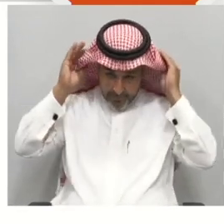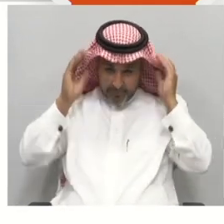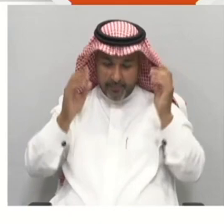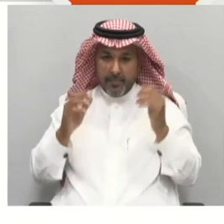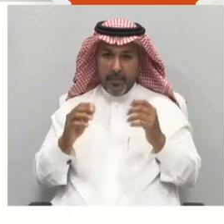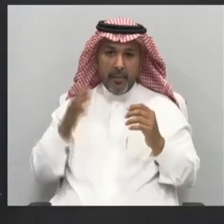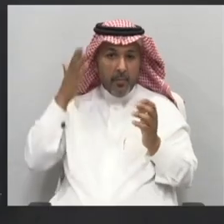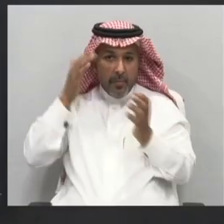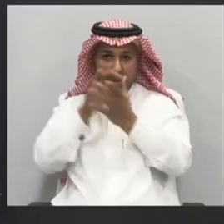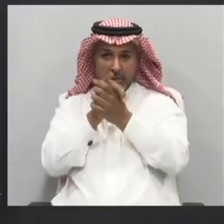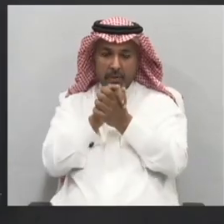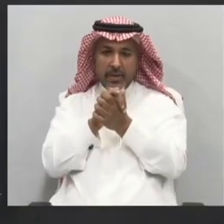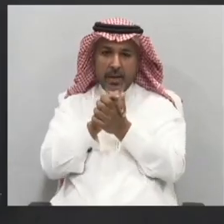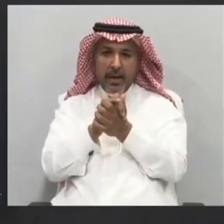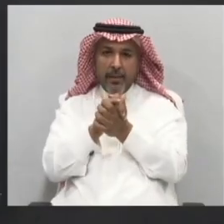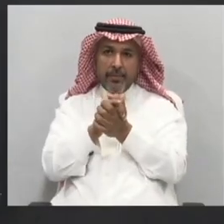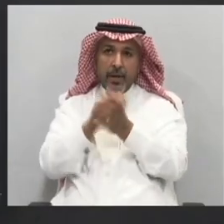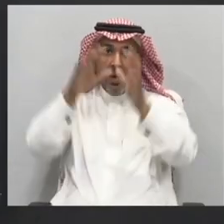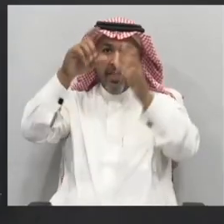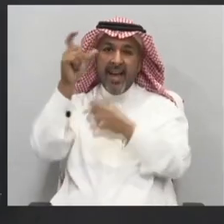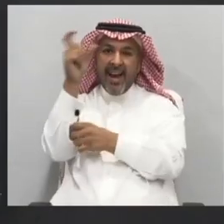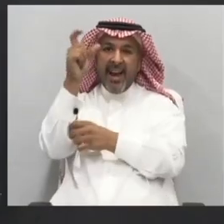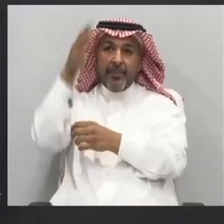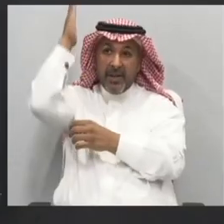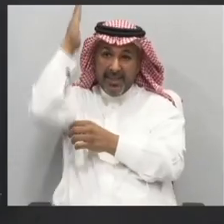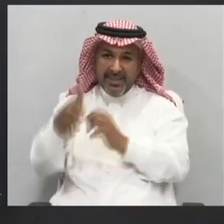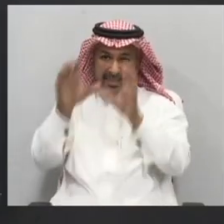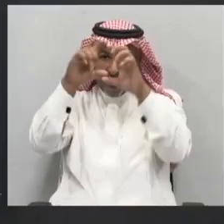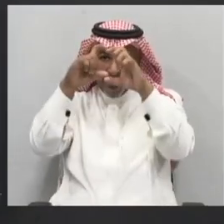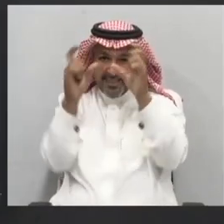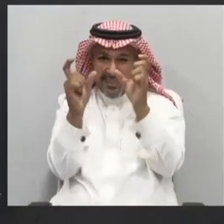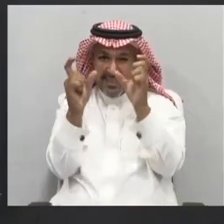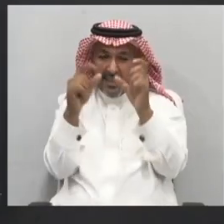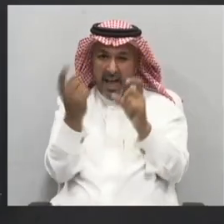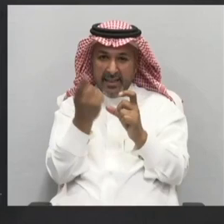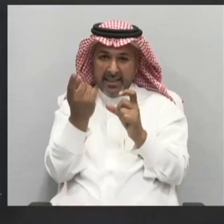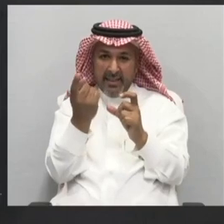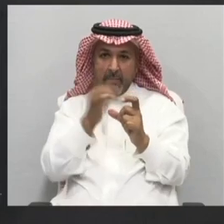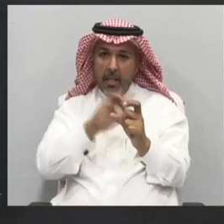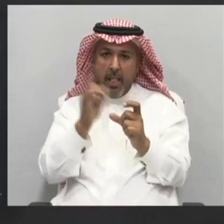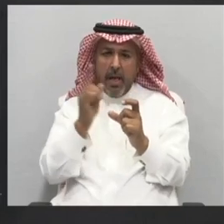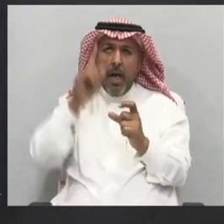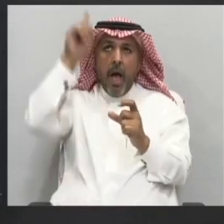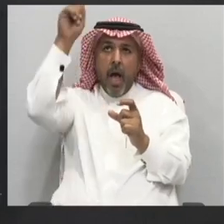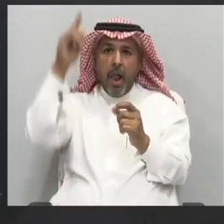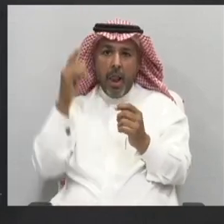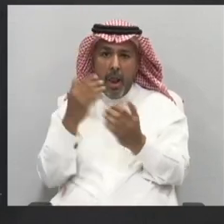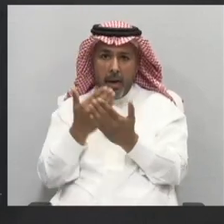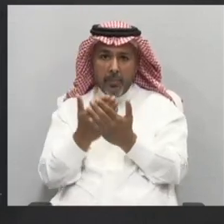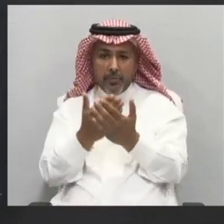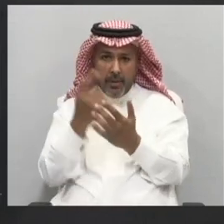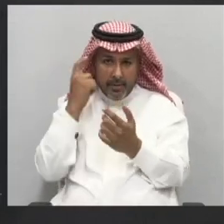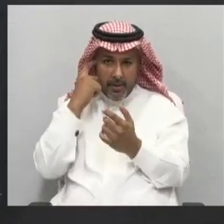يشق القمر انما هي معجزه جعلها الله على يديه عليه الصلاه والسلام وليست هذه المعجزه الوحيده ان يسلم